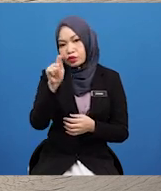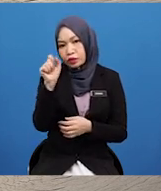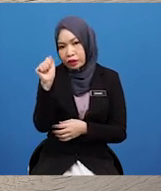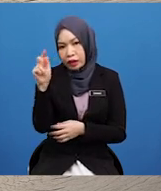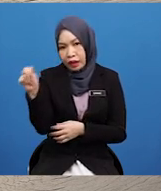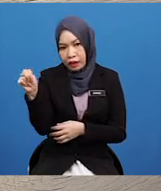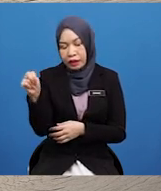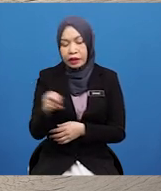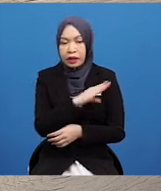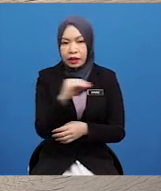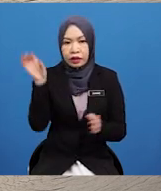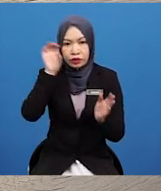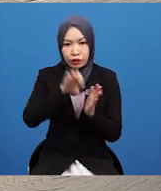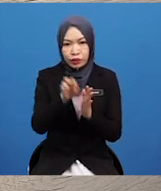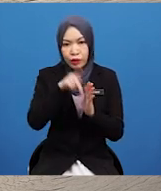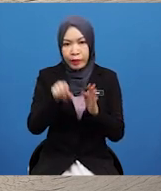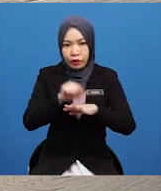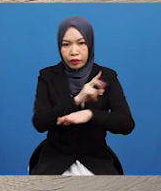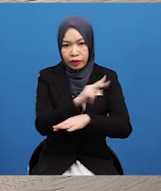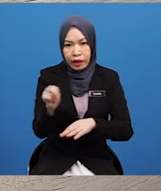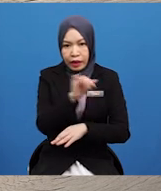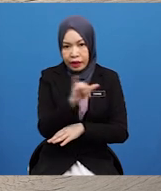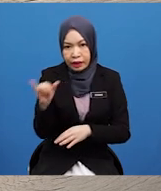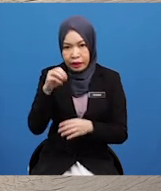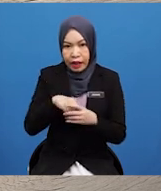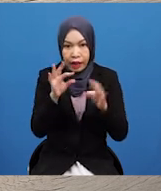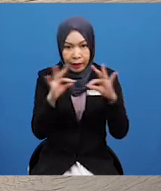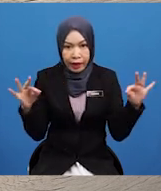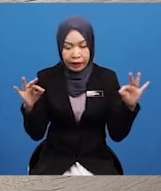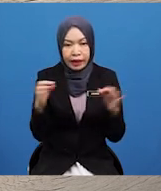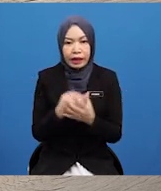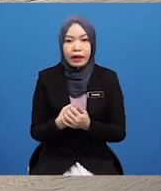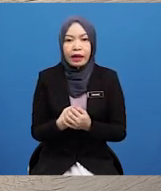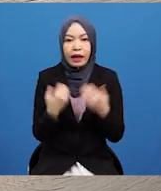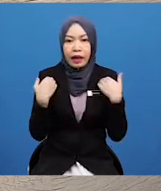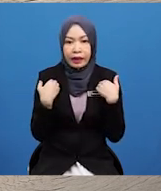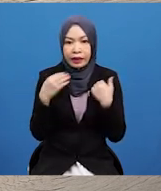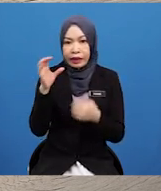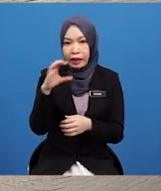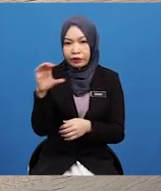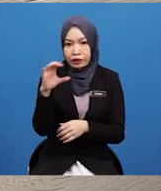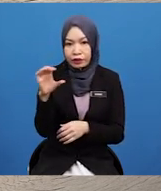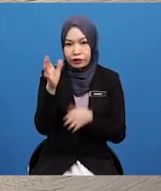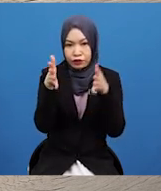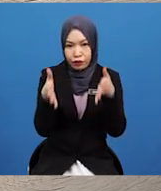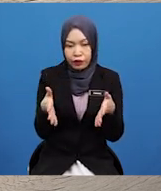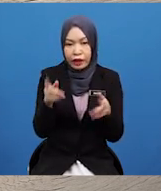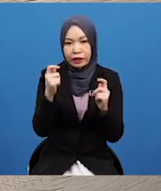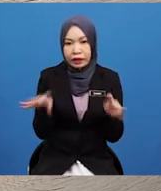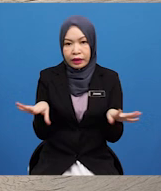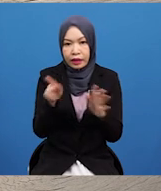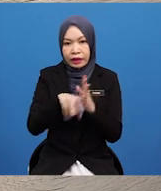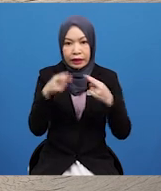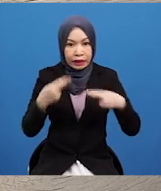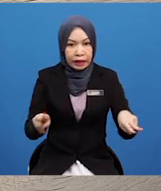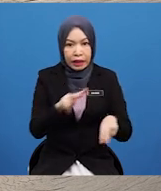Contoh penggunaannya dalam ayat. Beratus-ratus orang telah kehilangan rumah akibat kebakaran